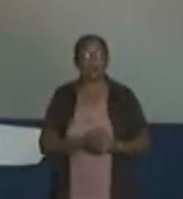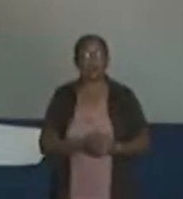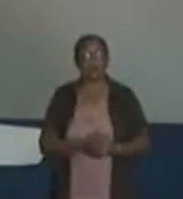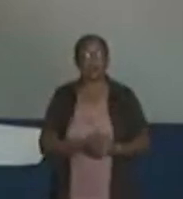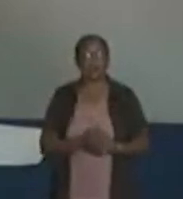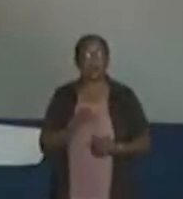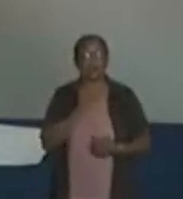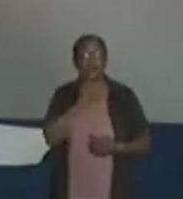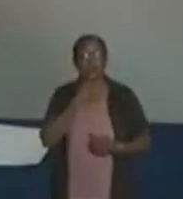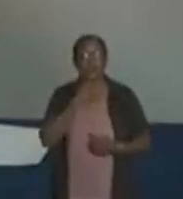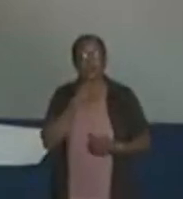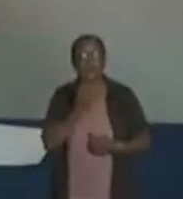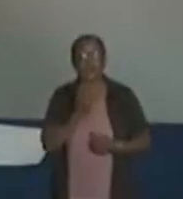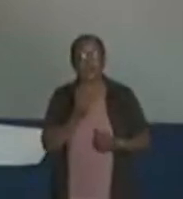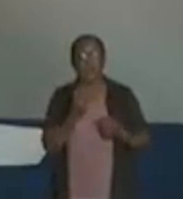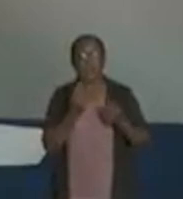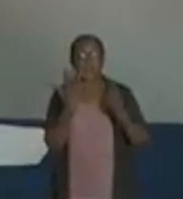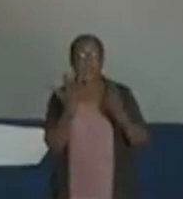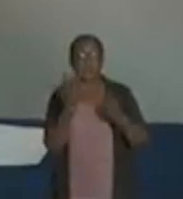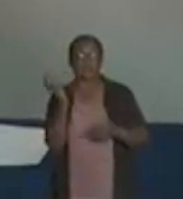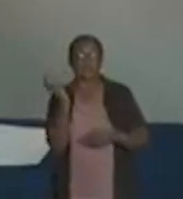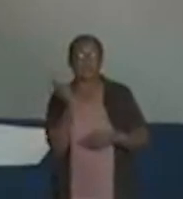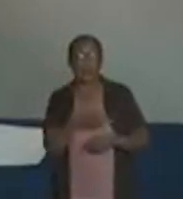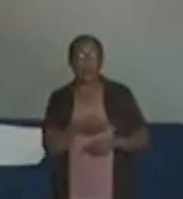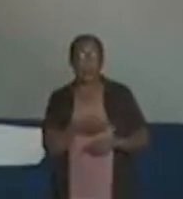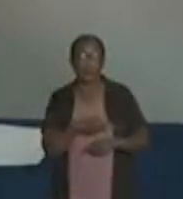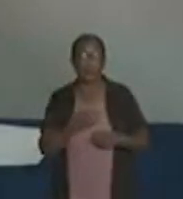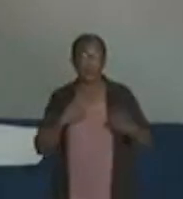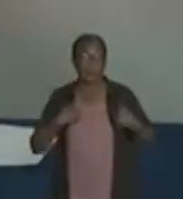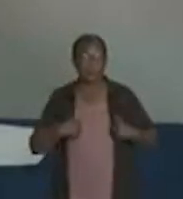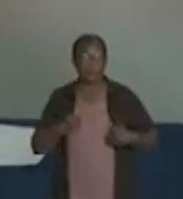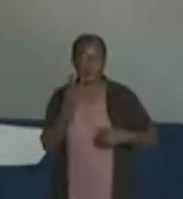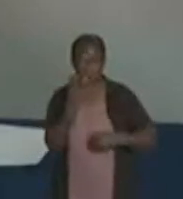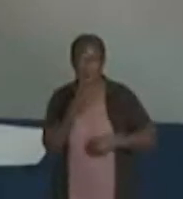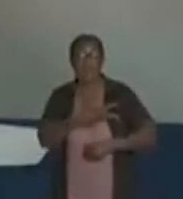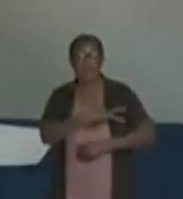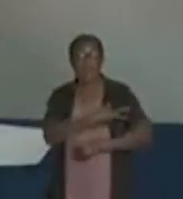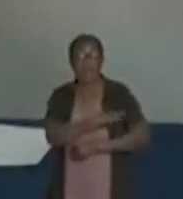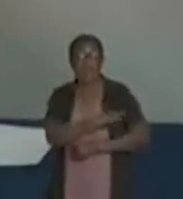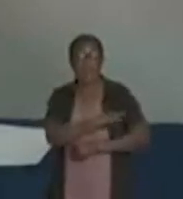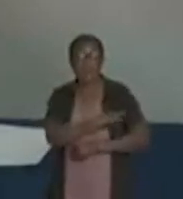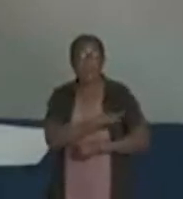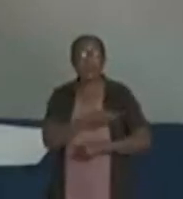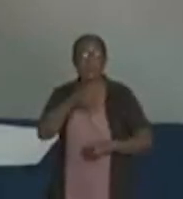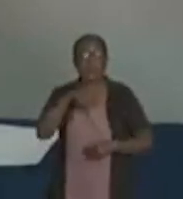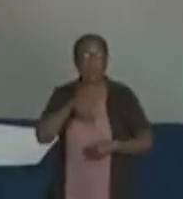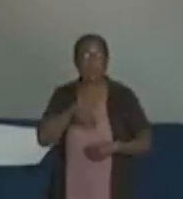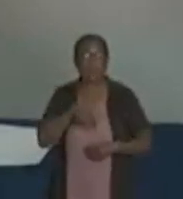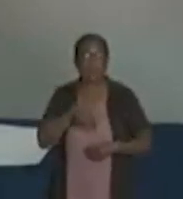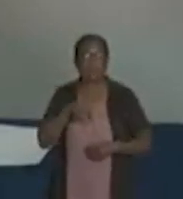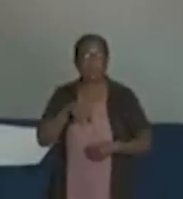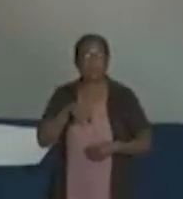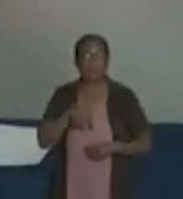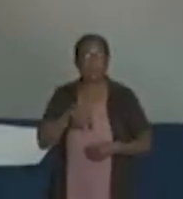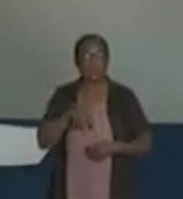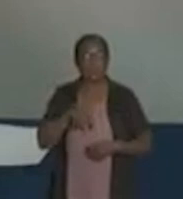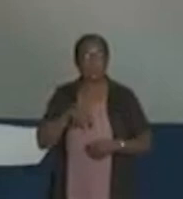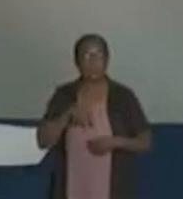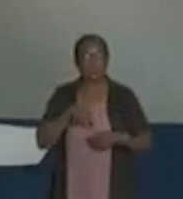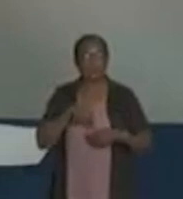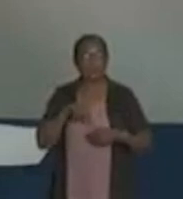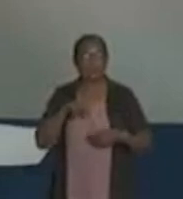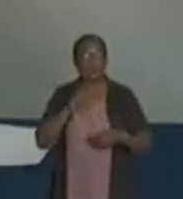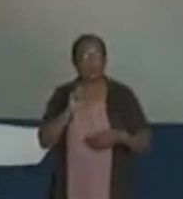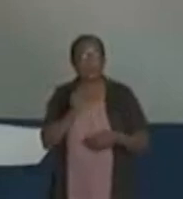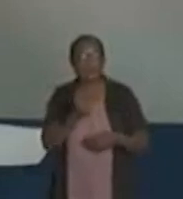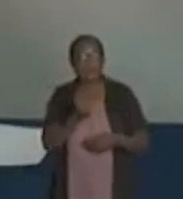zoals ik al zei, 15.000 toegediend. Dus er zijn nog 30.000 mensen die nu, op dit moment, vandaag, in aanmerking